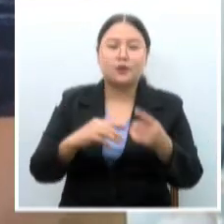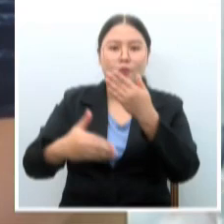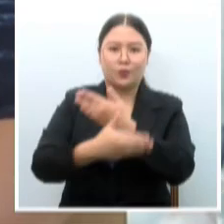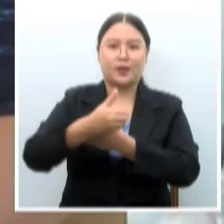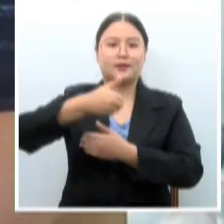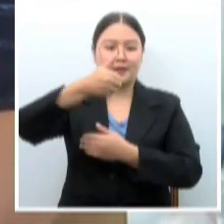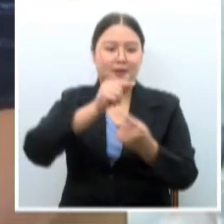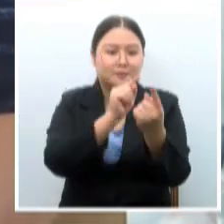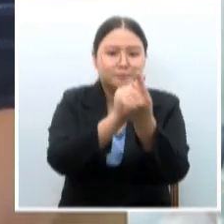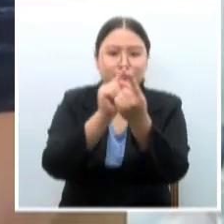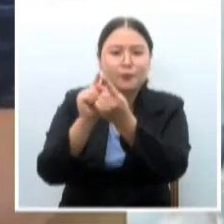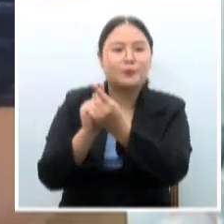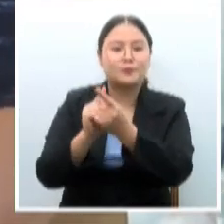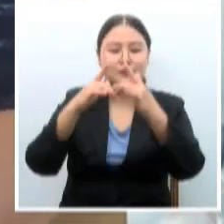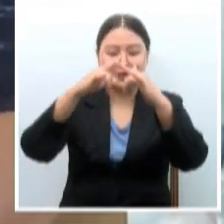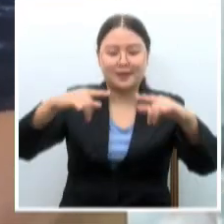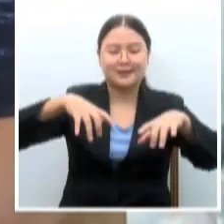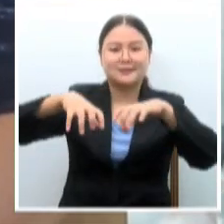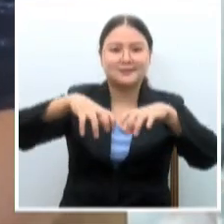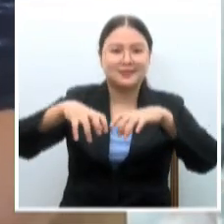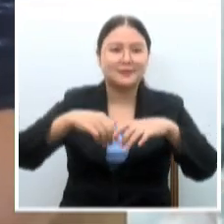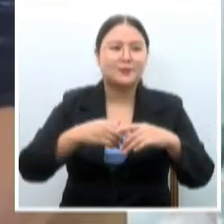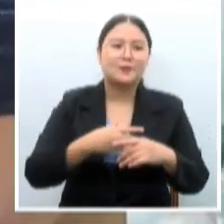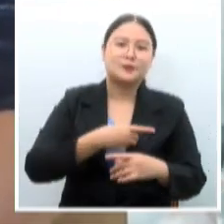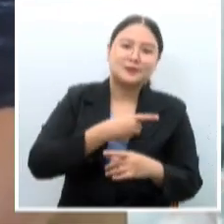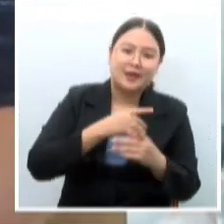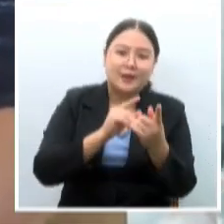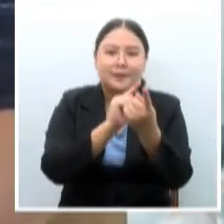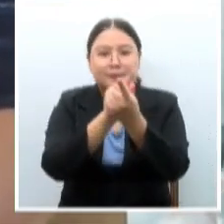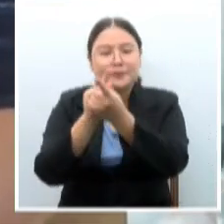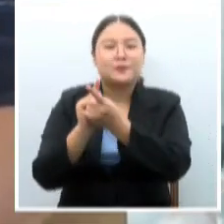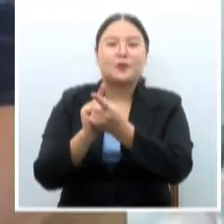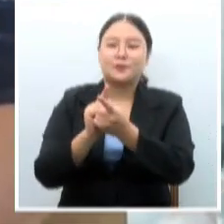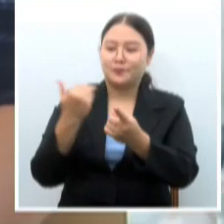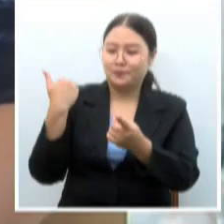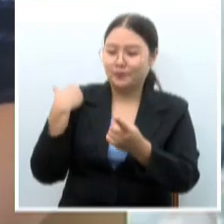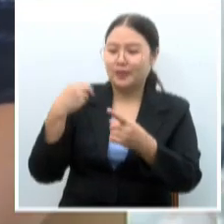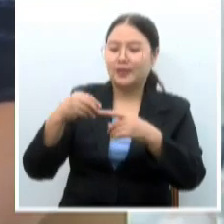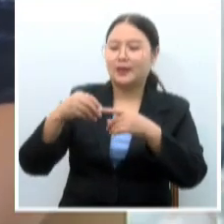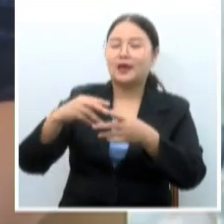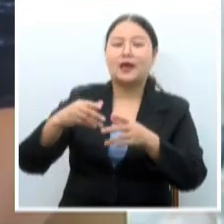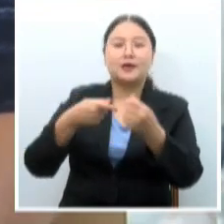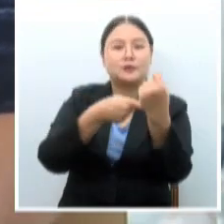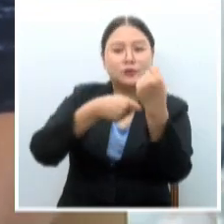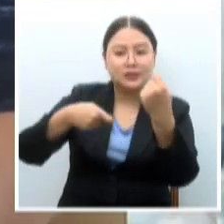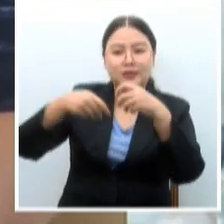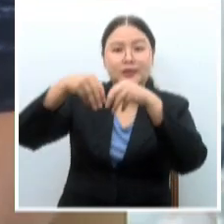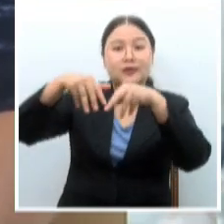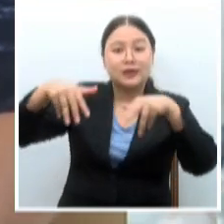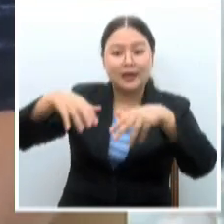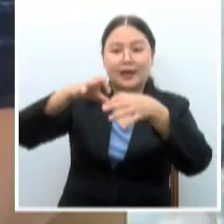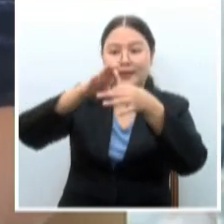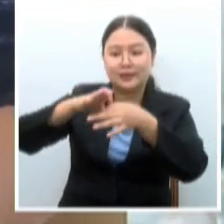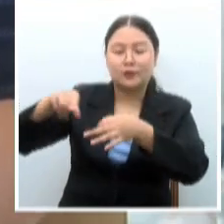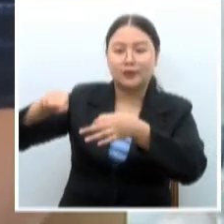าเจอกันในแคมป์แห่งนี้แล้วก็อีกอย่างนึงก็ได้เครือข่ายนักดนตรีจากโครงการห้องเรียนดนตรีทั่วประเทศครับเขาจะ